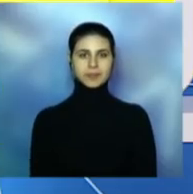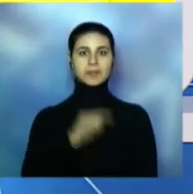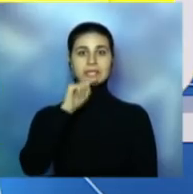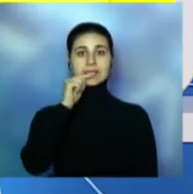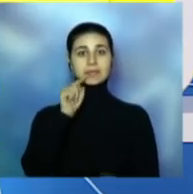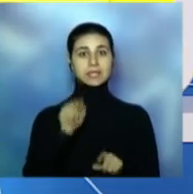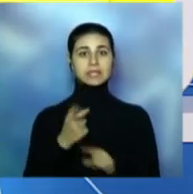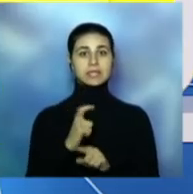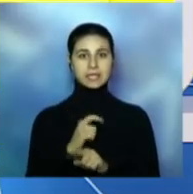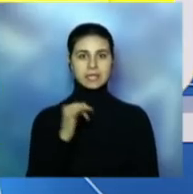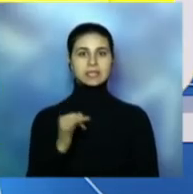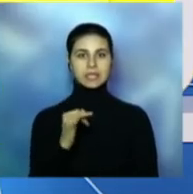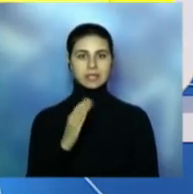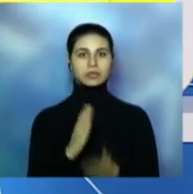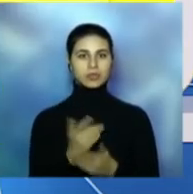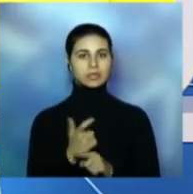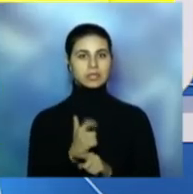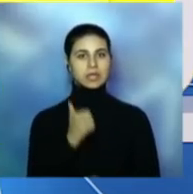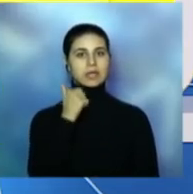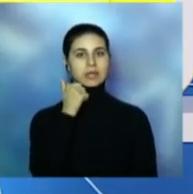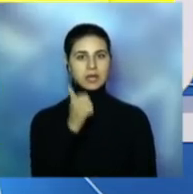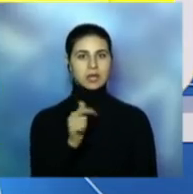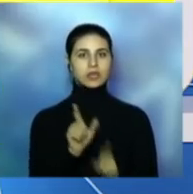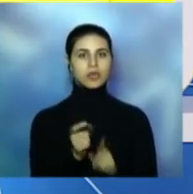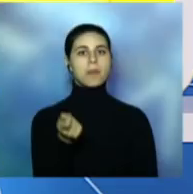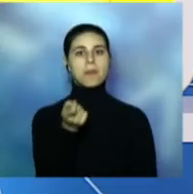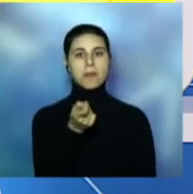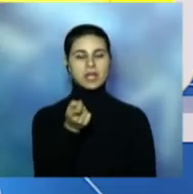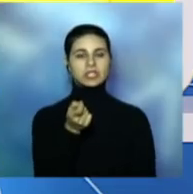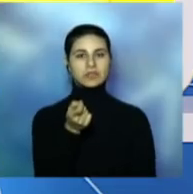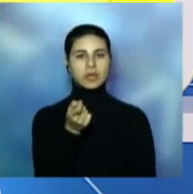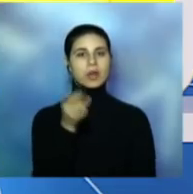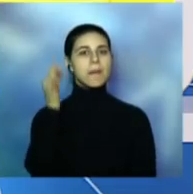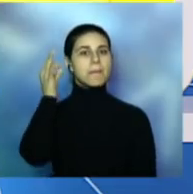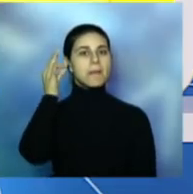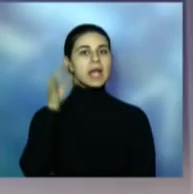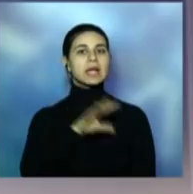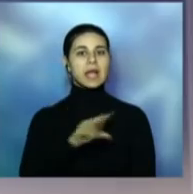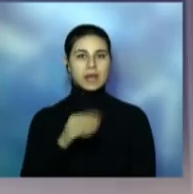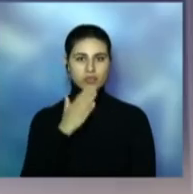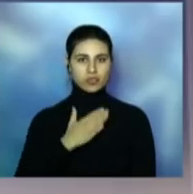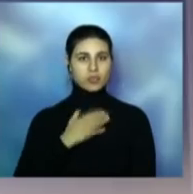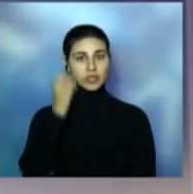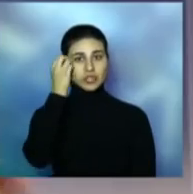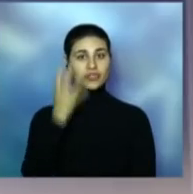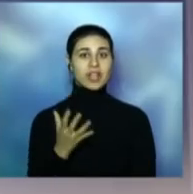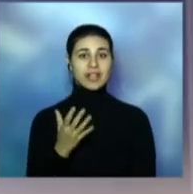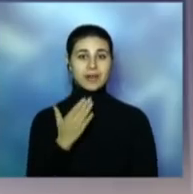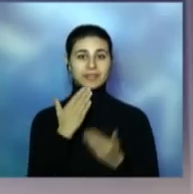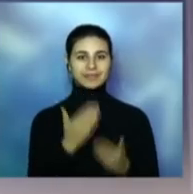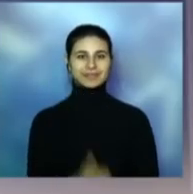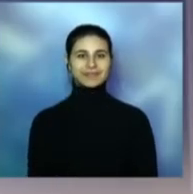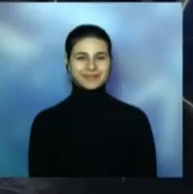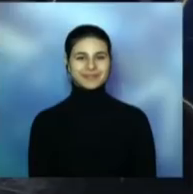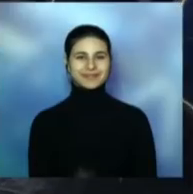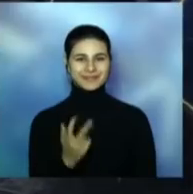ამხრივ ერთ-ერთი საუკეთესო პროდუქტი გახლავთ, მარცვლეული მიგრელები ამიტომ არიან ხო ჭკვიანები. დიდი